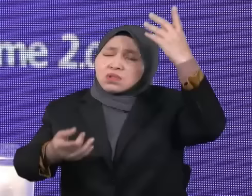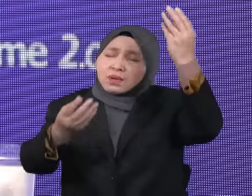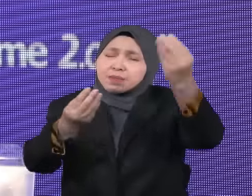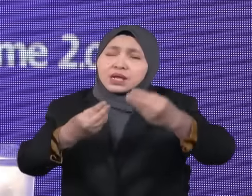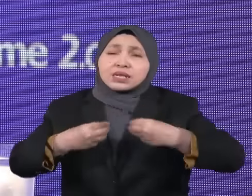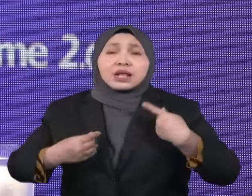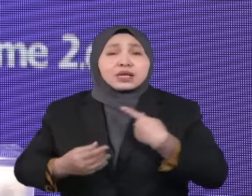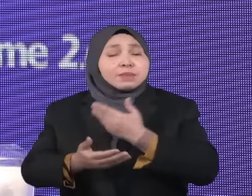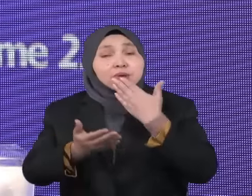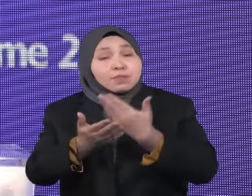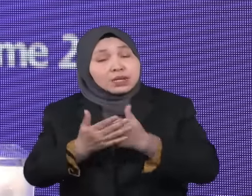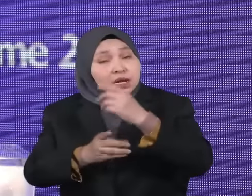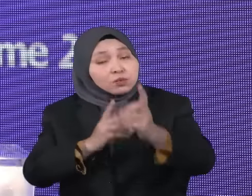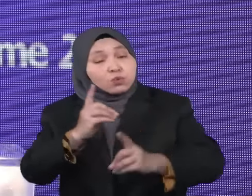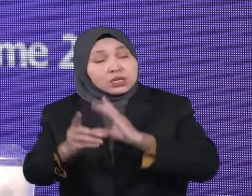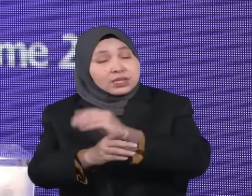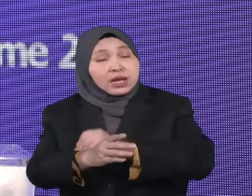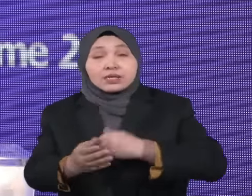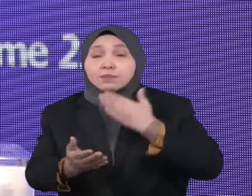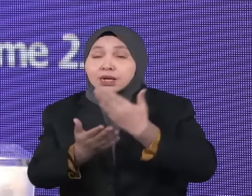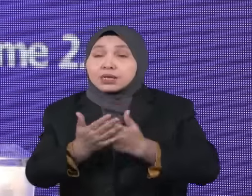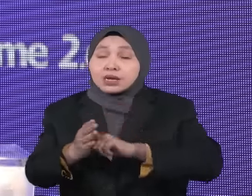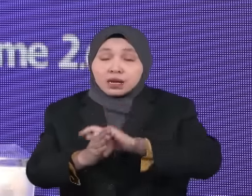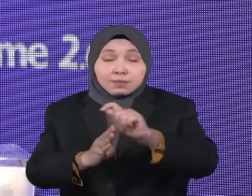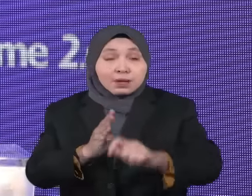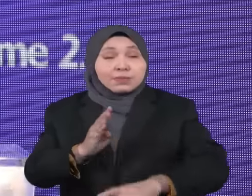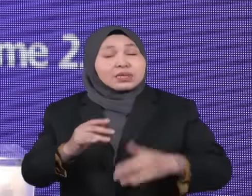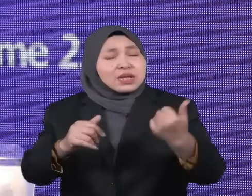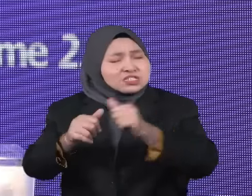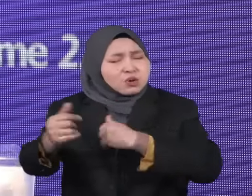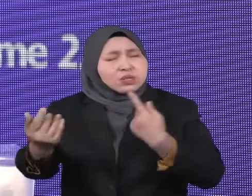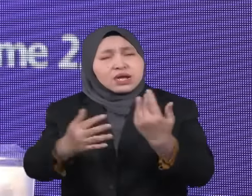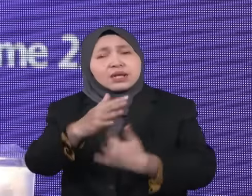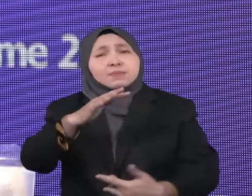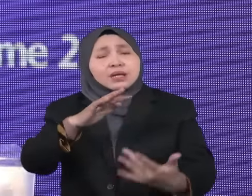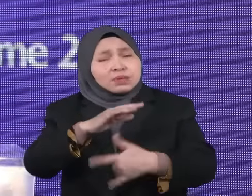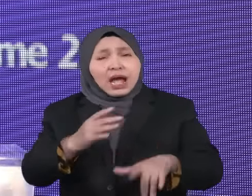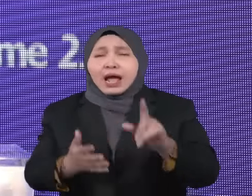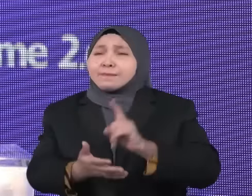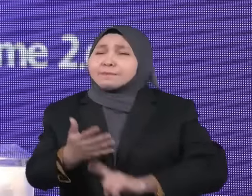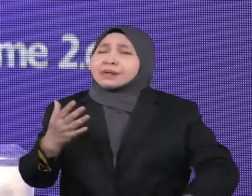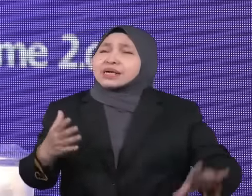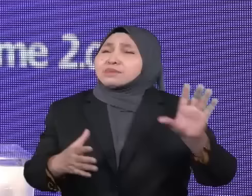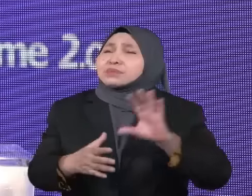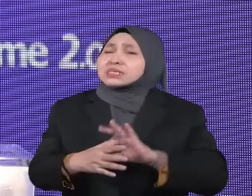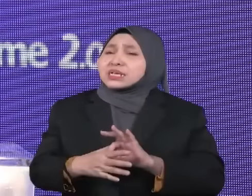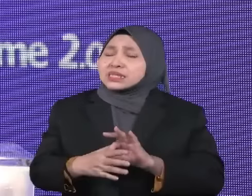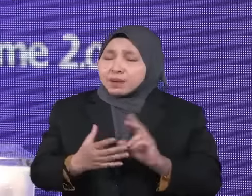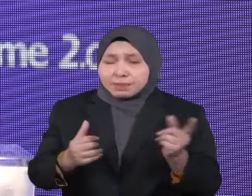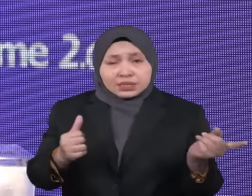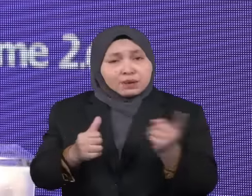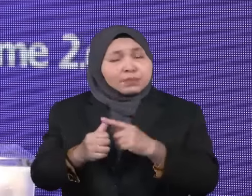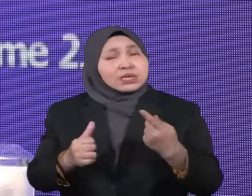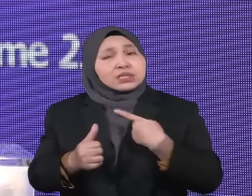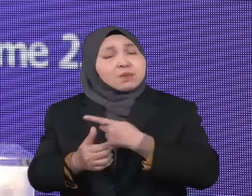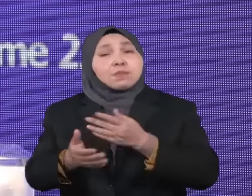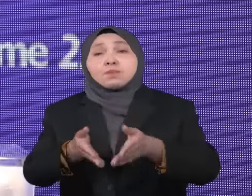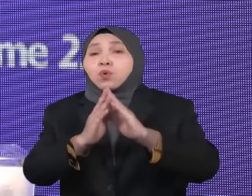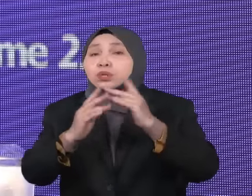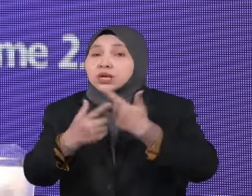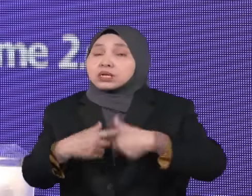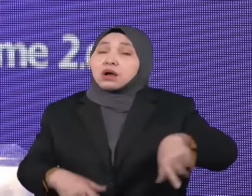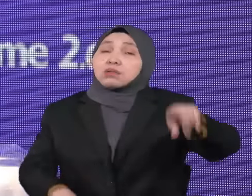fil akhirati hasanah wa qina adzabannar. Lebih daripada itu ialah apakah isi kandungnya, iaitu yang pertama kita memohon daripada